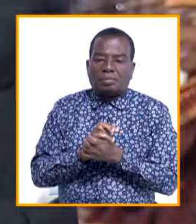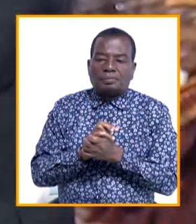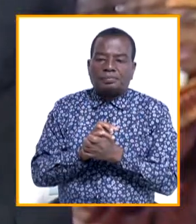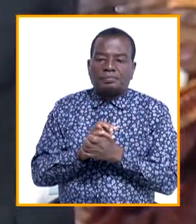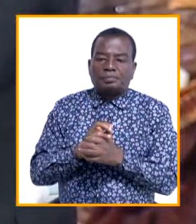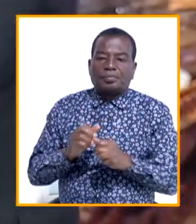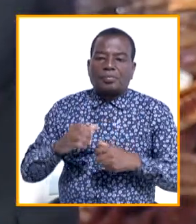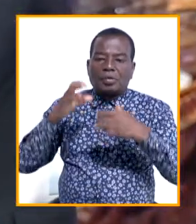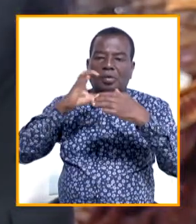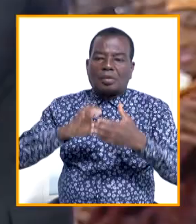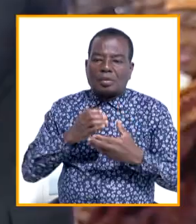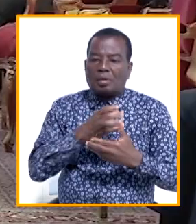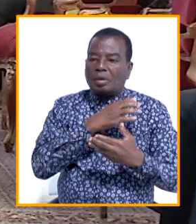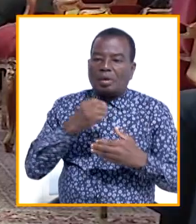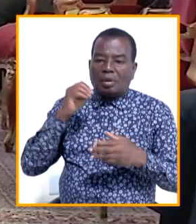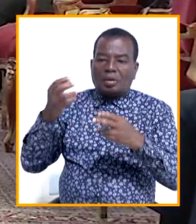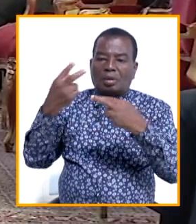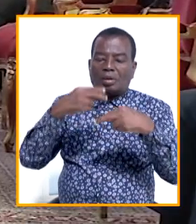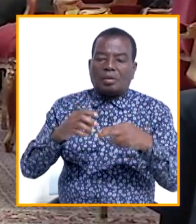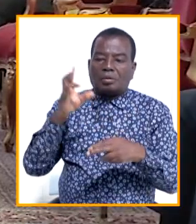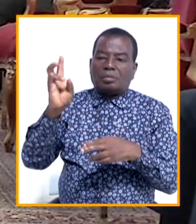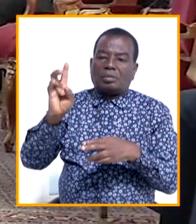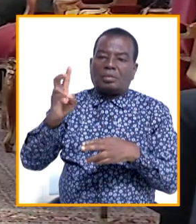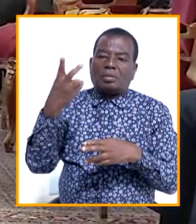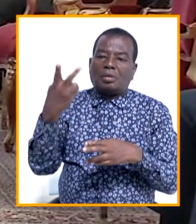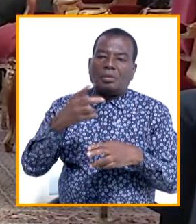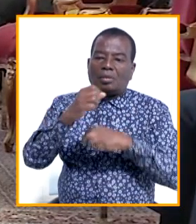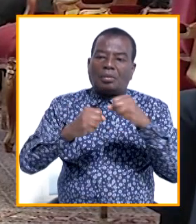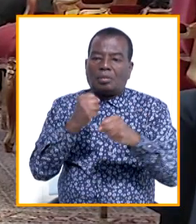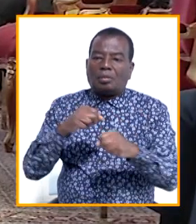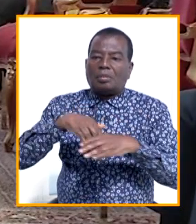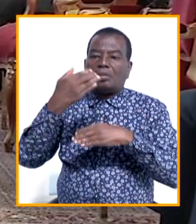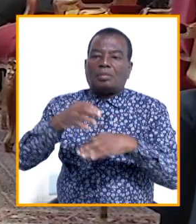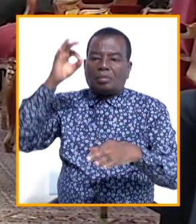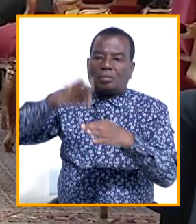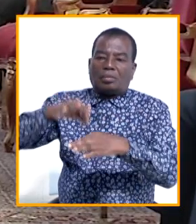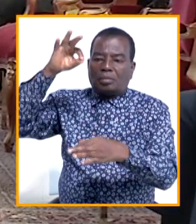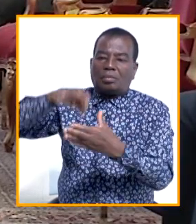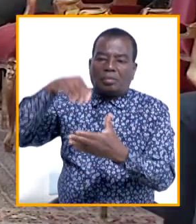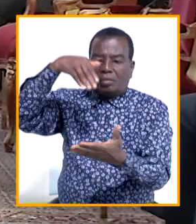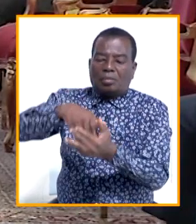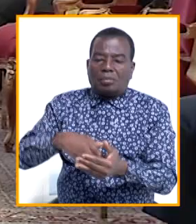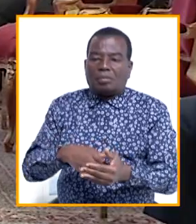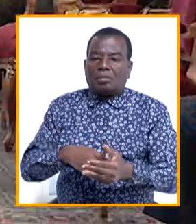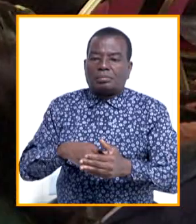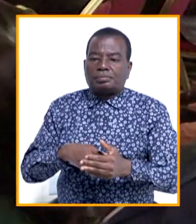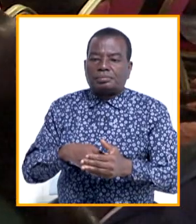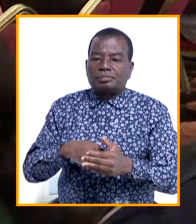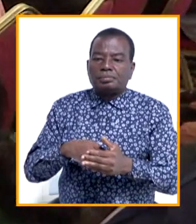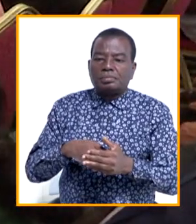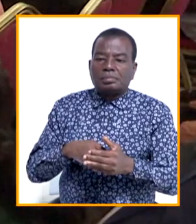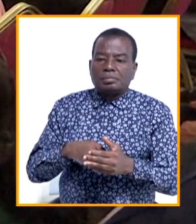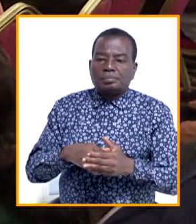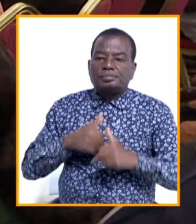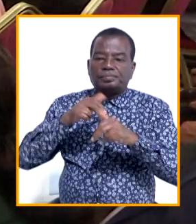plutôt une consécration survenue seulement 72 he après sa réélection à la tête du conseil régional du cavali